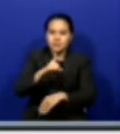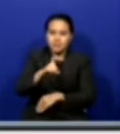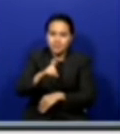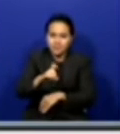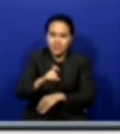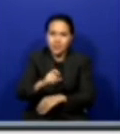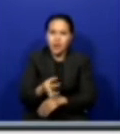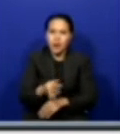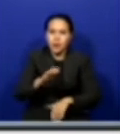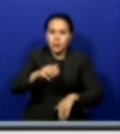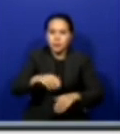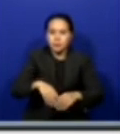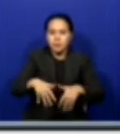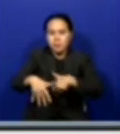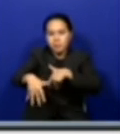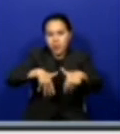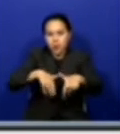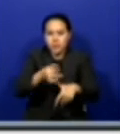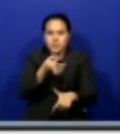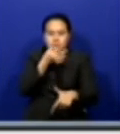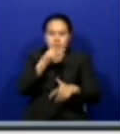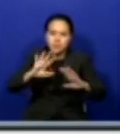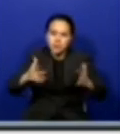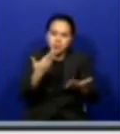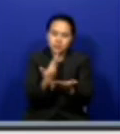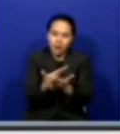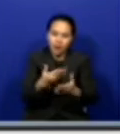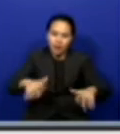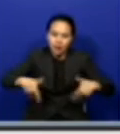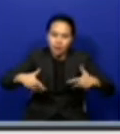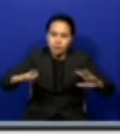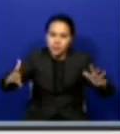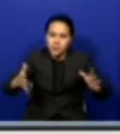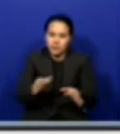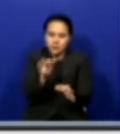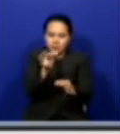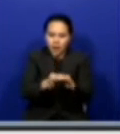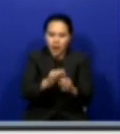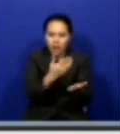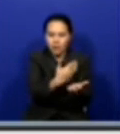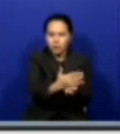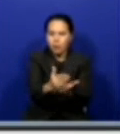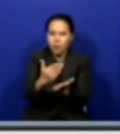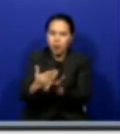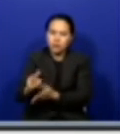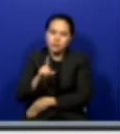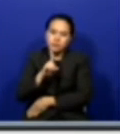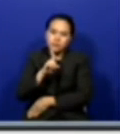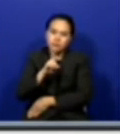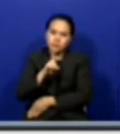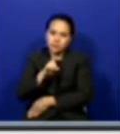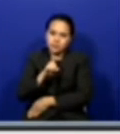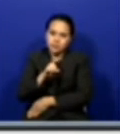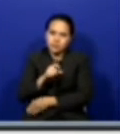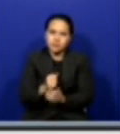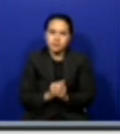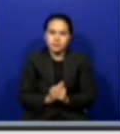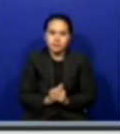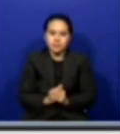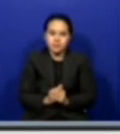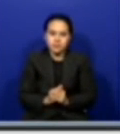ไหนไปผ่อนให้กับธนาคารตามข้อมูลของธนาคารแห่งประเทศไทยสไลด์ถัดมา